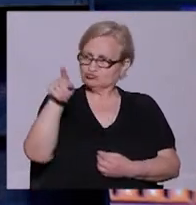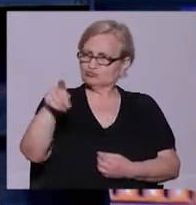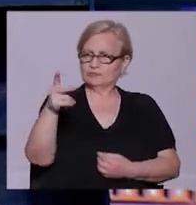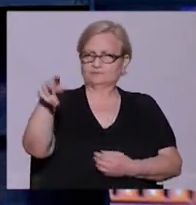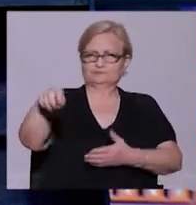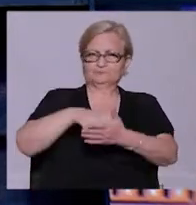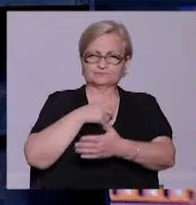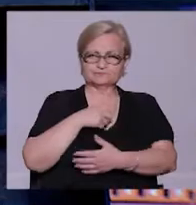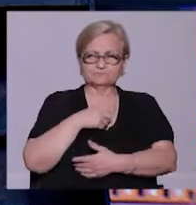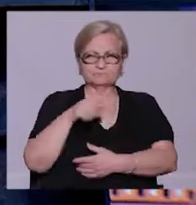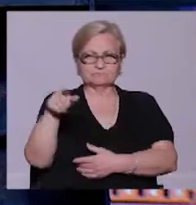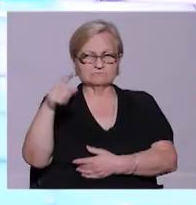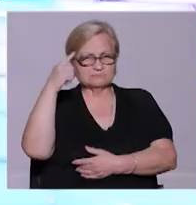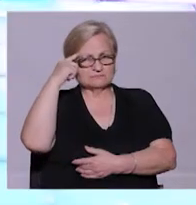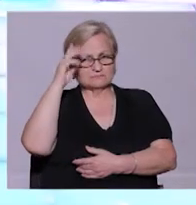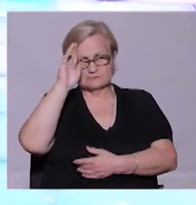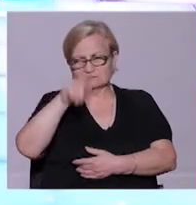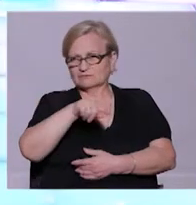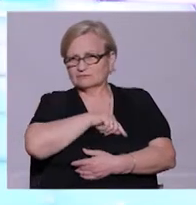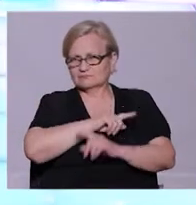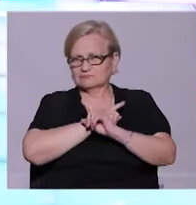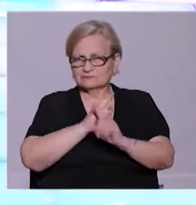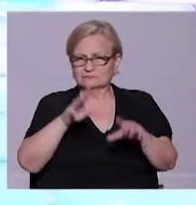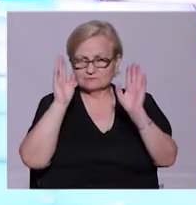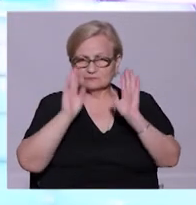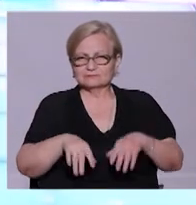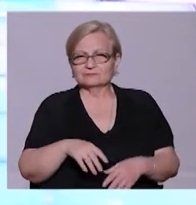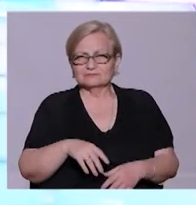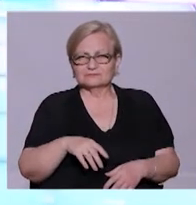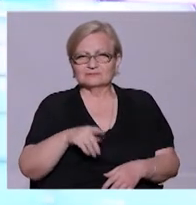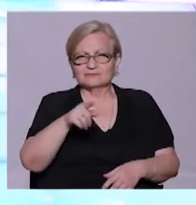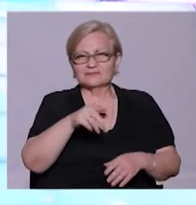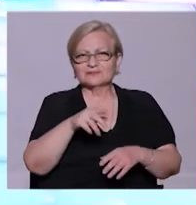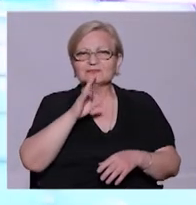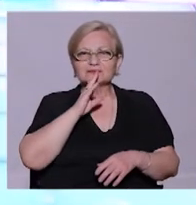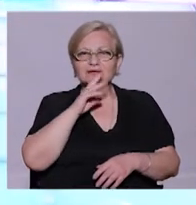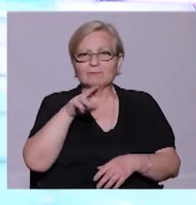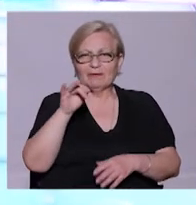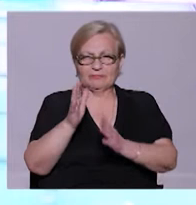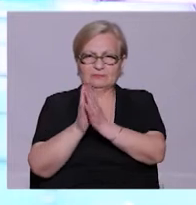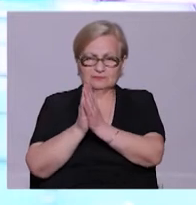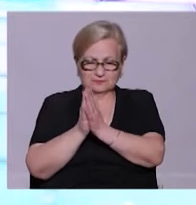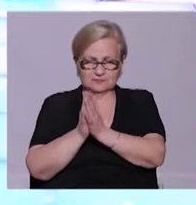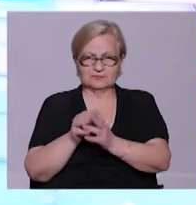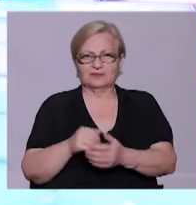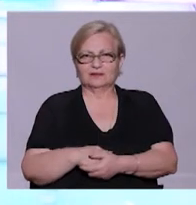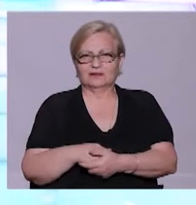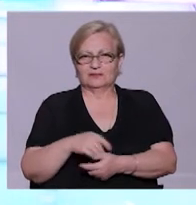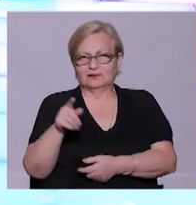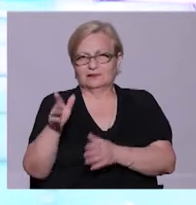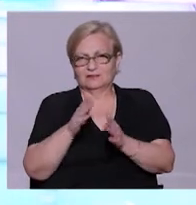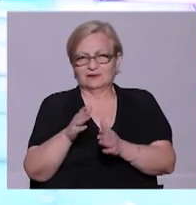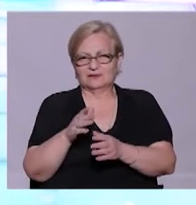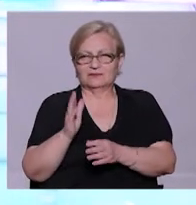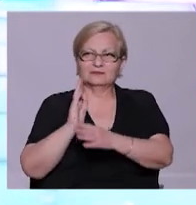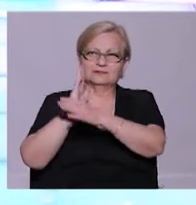არ ღირს გამოდავებაო, იფიქრა ფოსტალიონმა. და როგორც პეპი მსთხოვა, ისე მოიქცა.